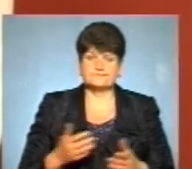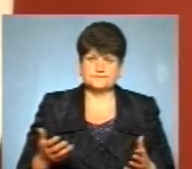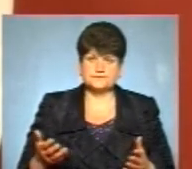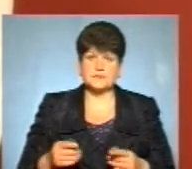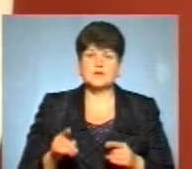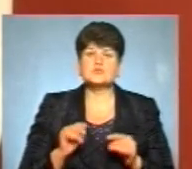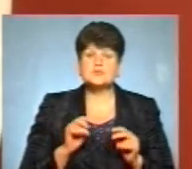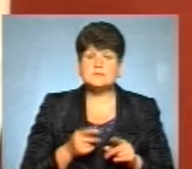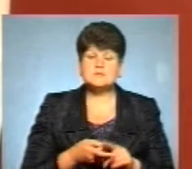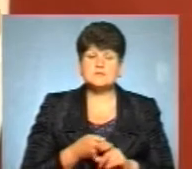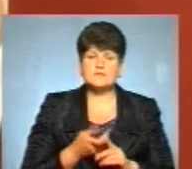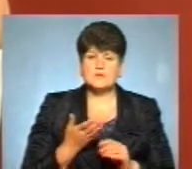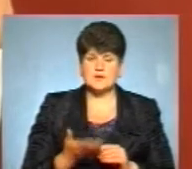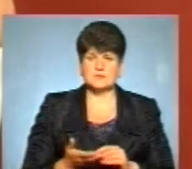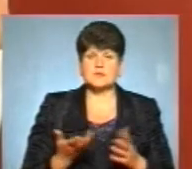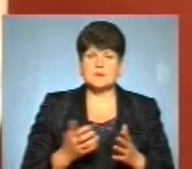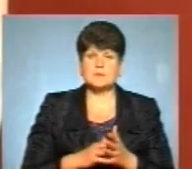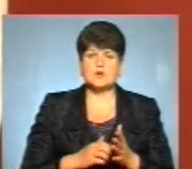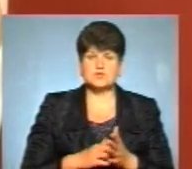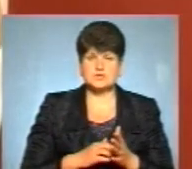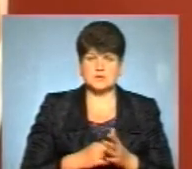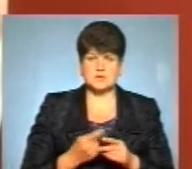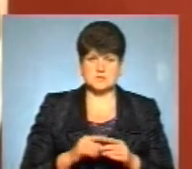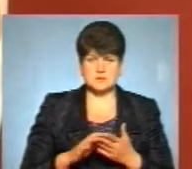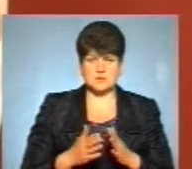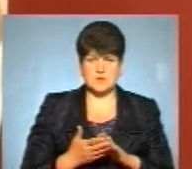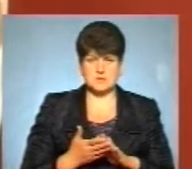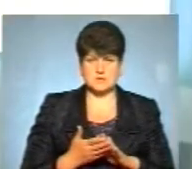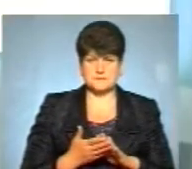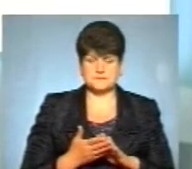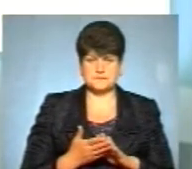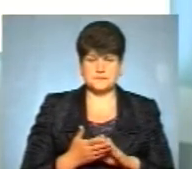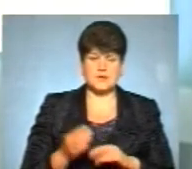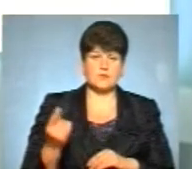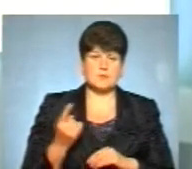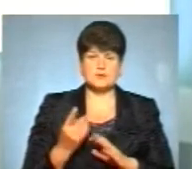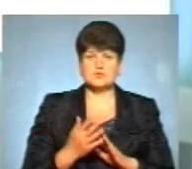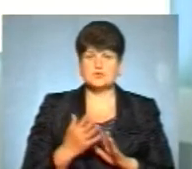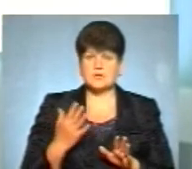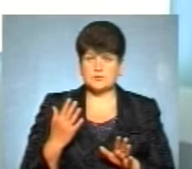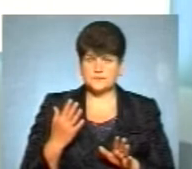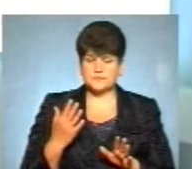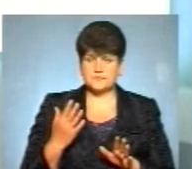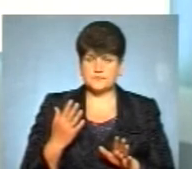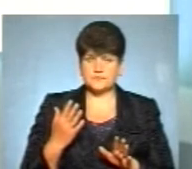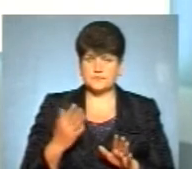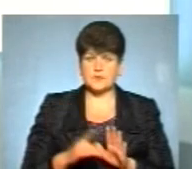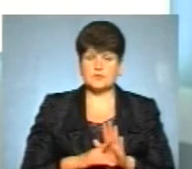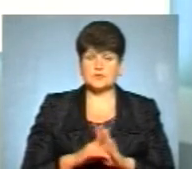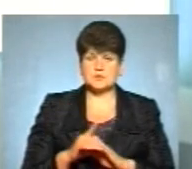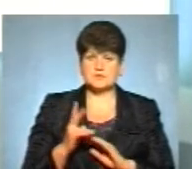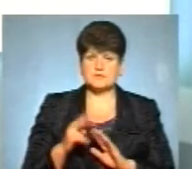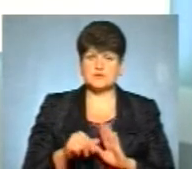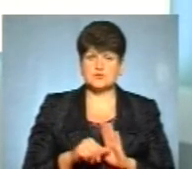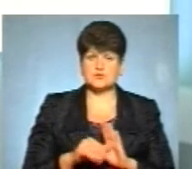чим пов'язуєте це, зокрема, які причини такої ситуації? Ну, в першу чергу, починаючи з